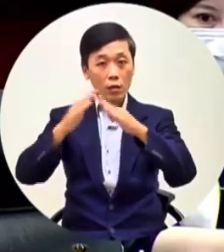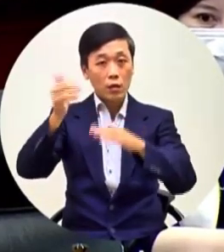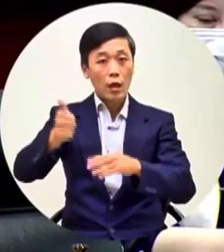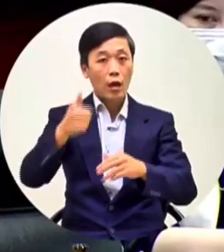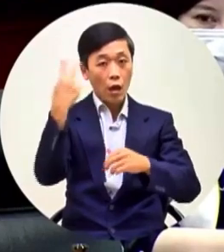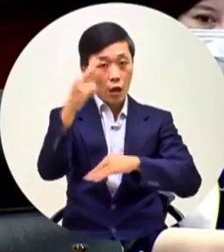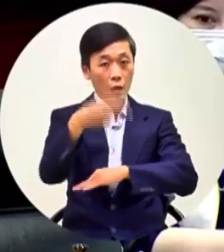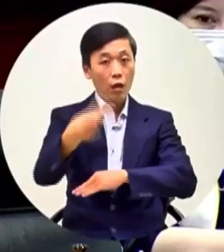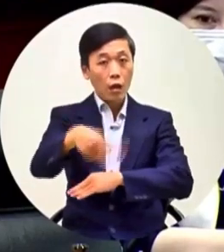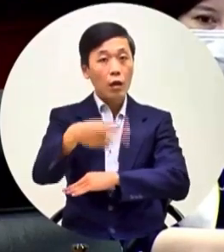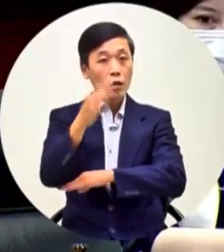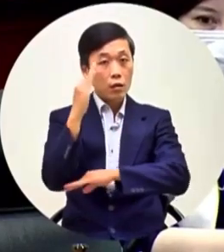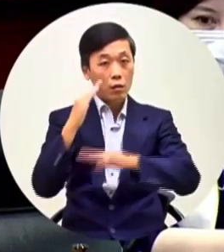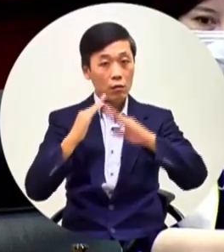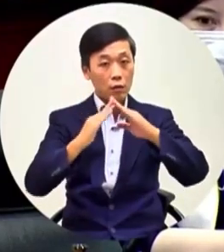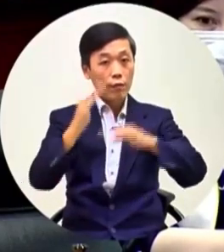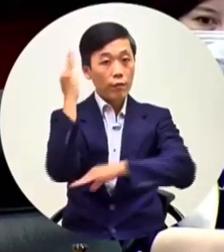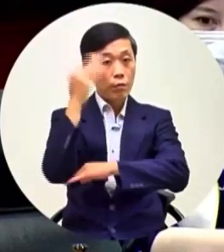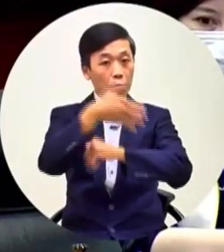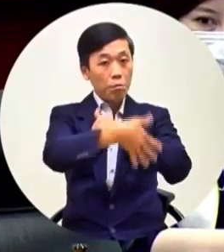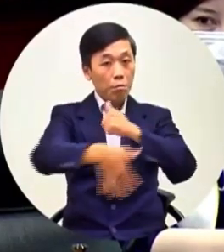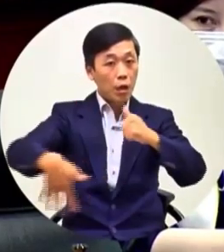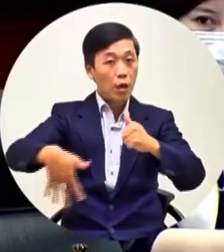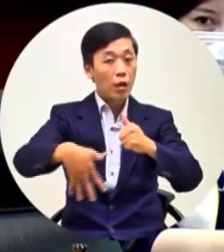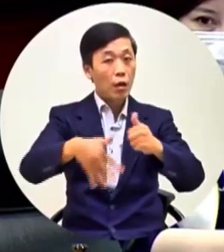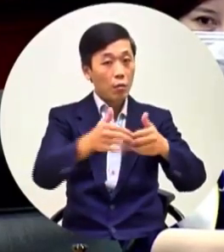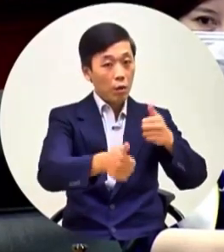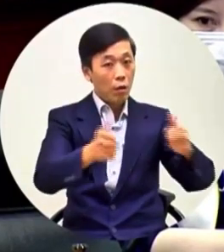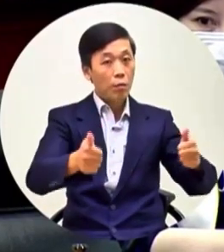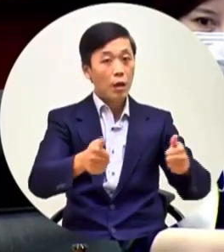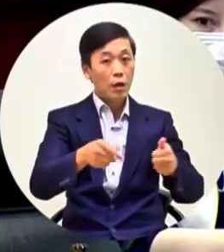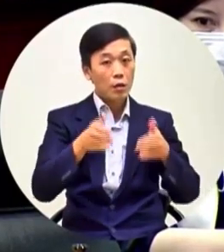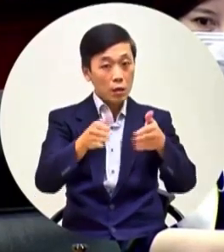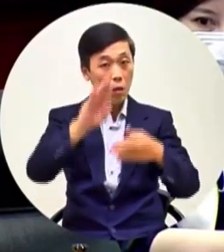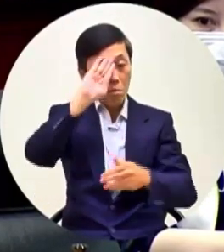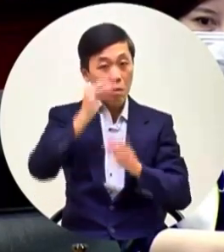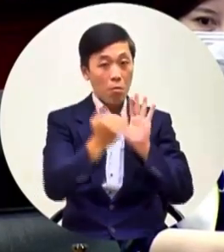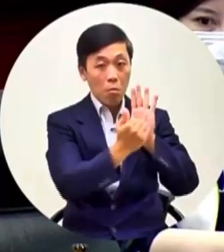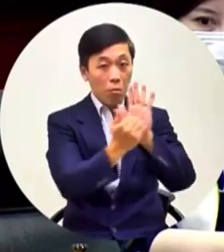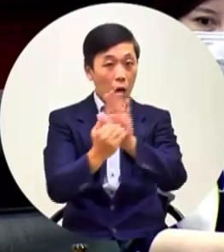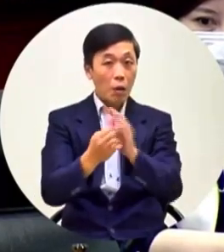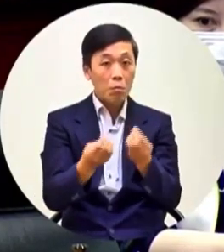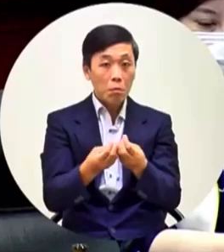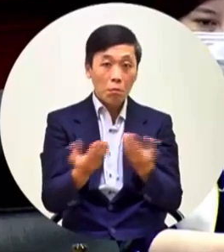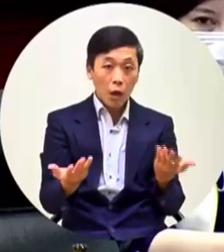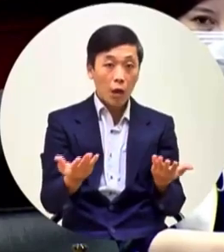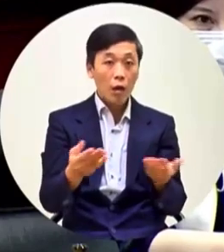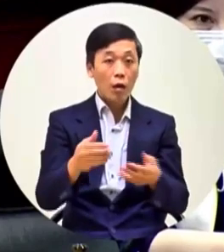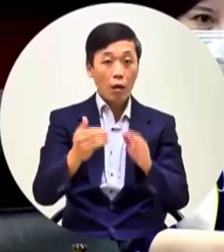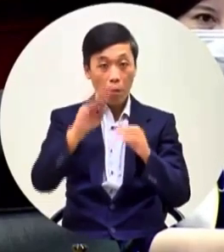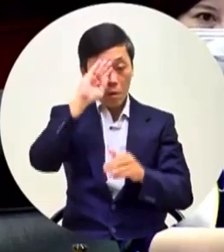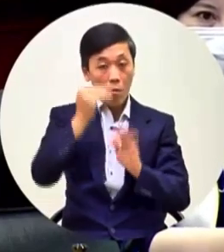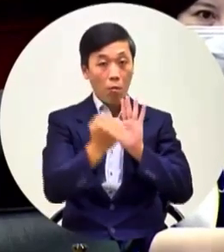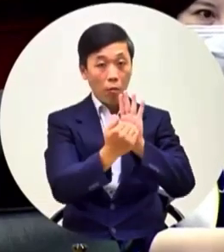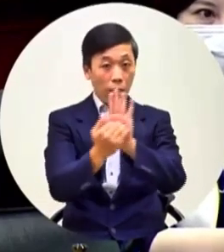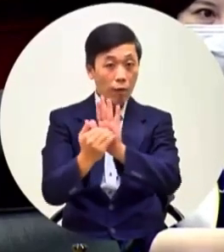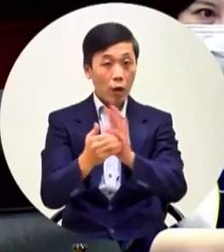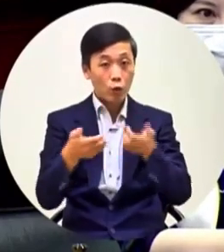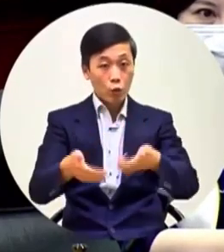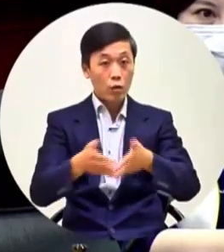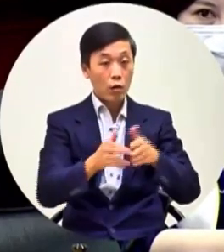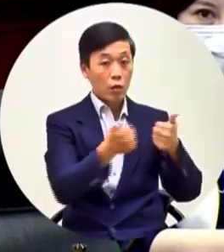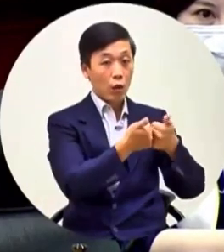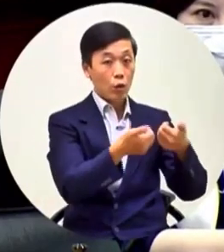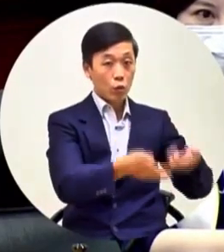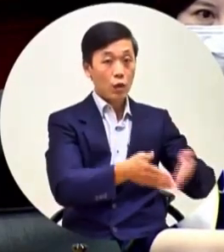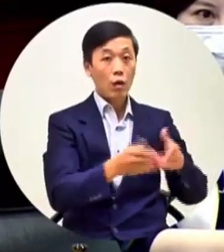疫情，要怎么样去做最好的防范？防疫重要，开会也同样重要啊！很